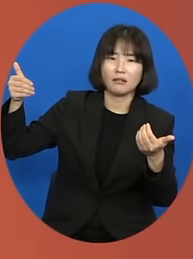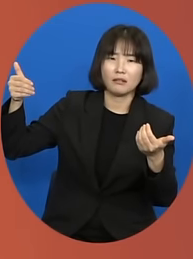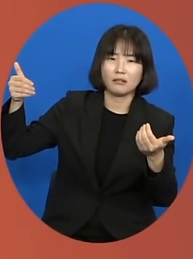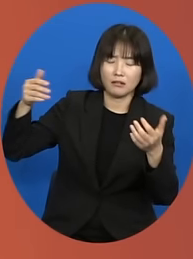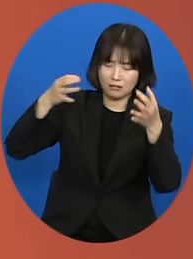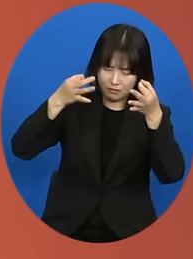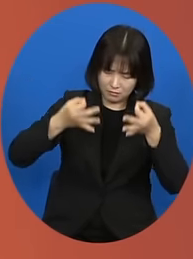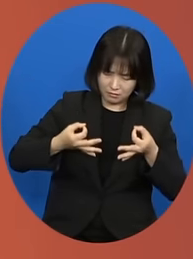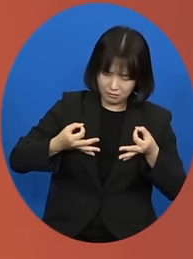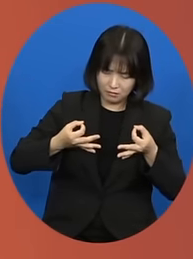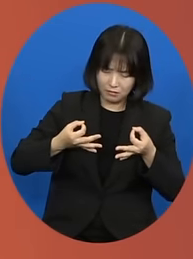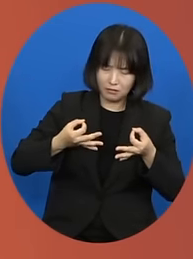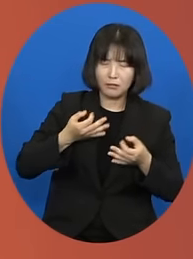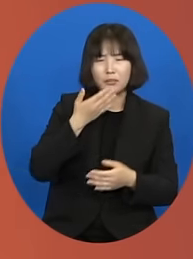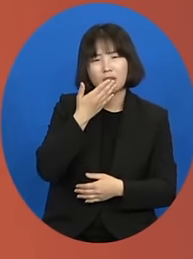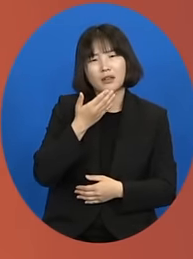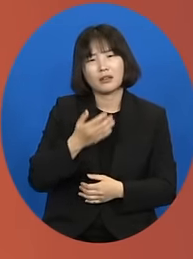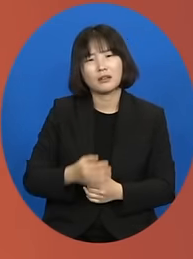보게 되어집니다.